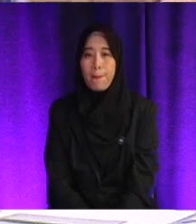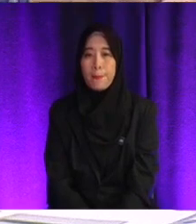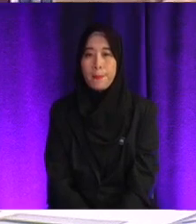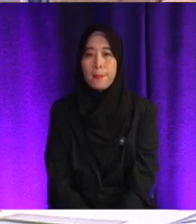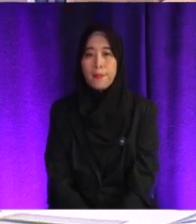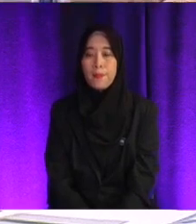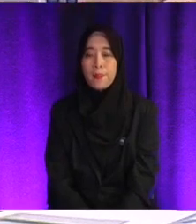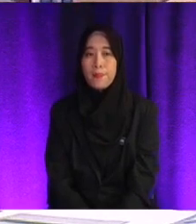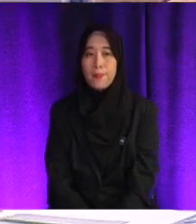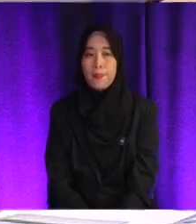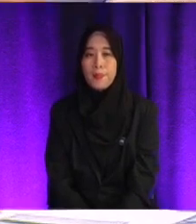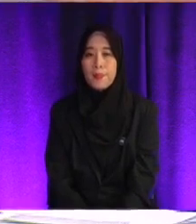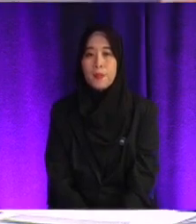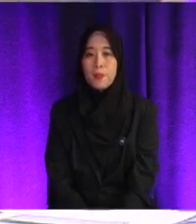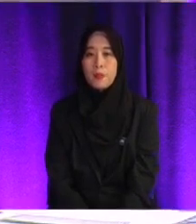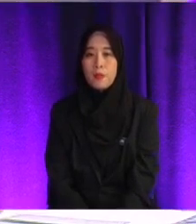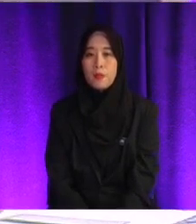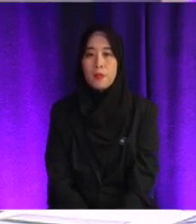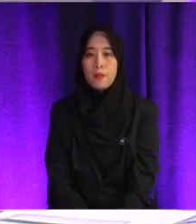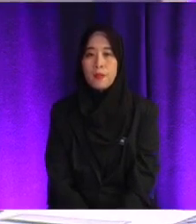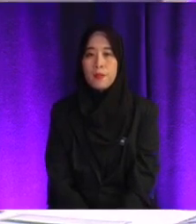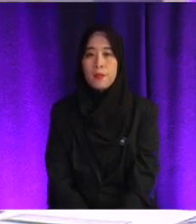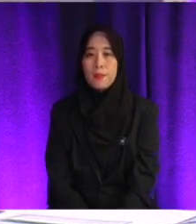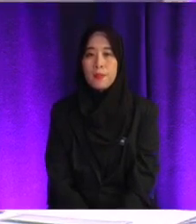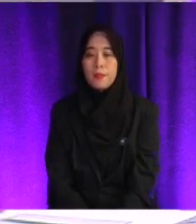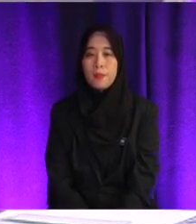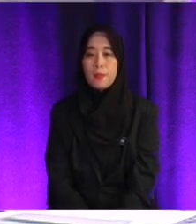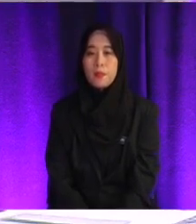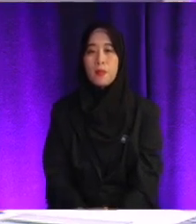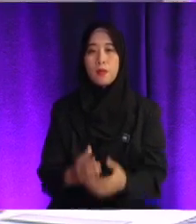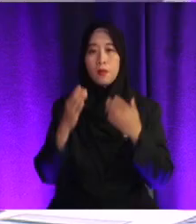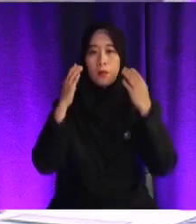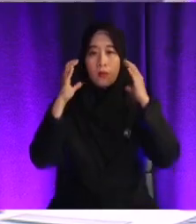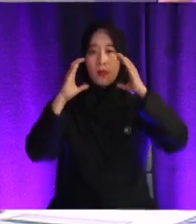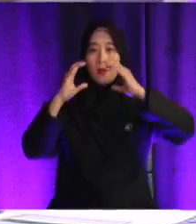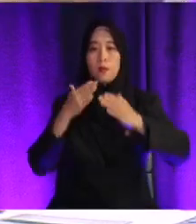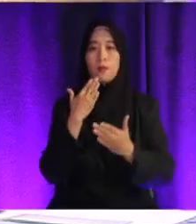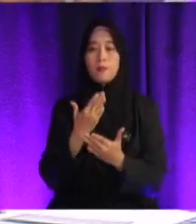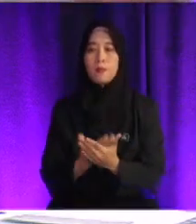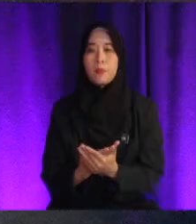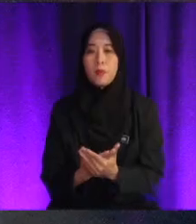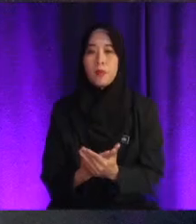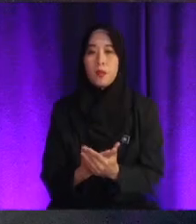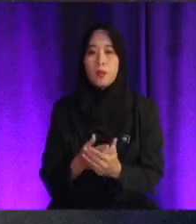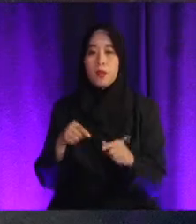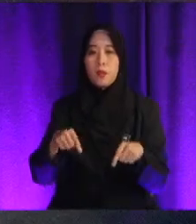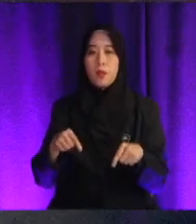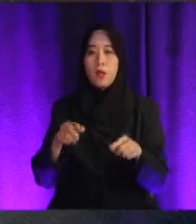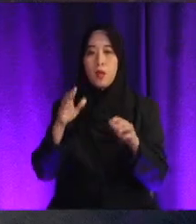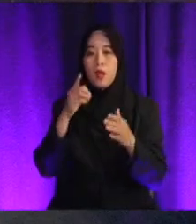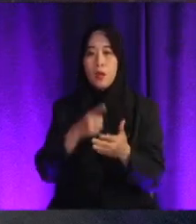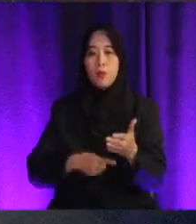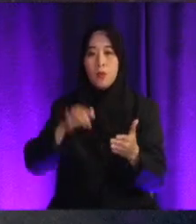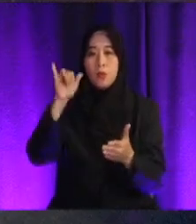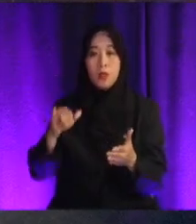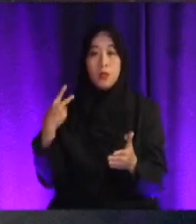Okey, cikgu. Lamanya Akmal tulis. Okey. Okey. Baik. Jadi kat sini apa yang kita dapat sebenarnya,